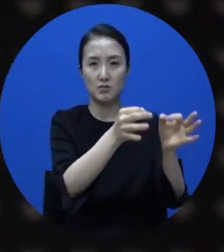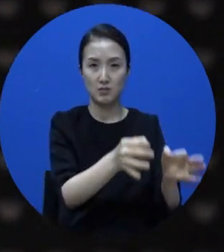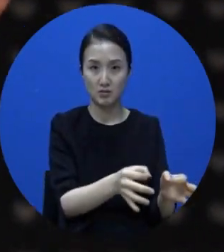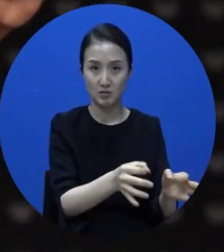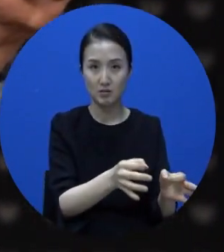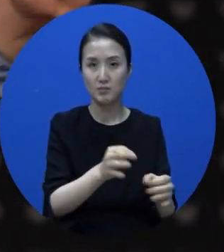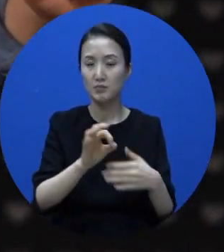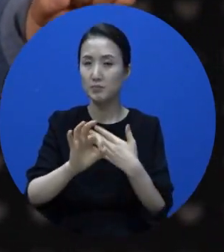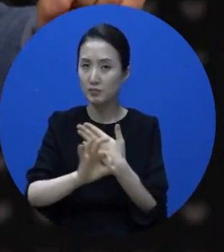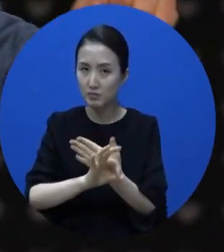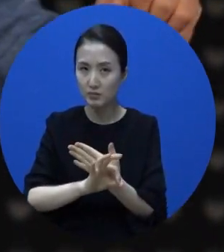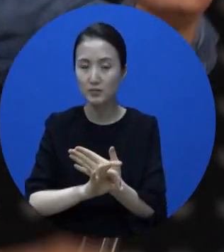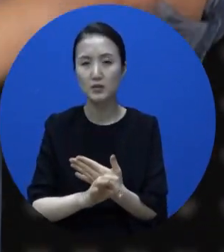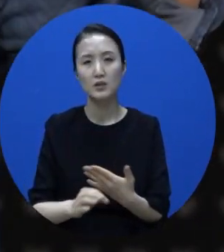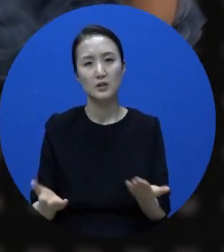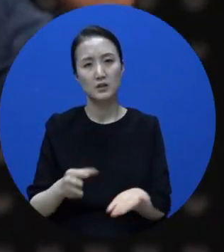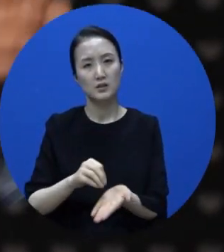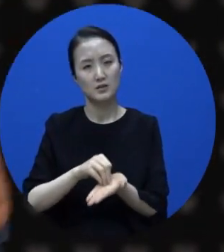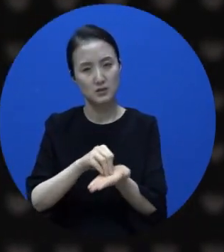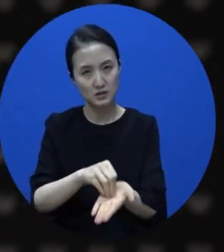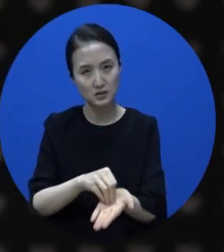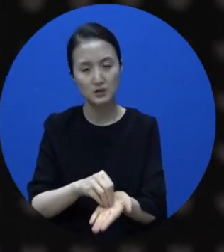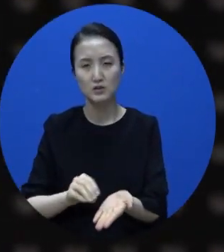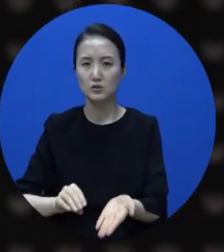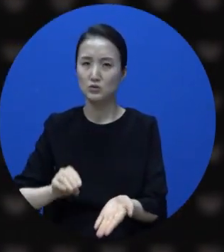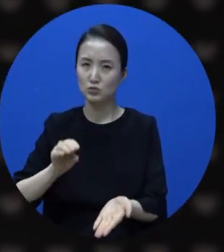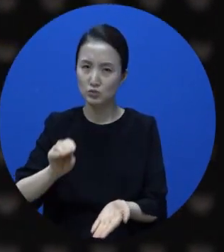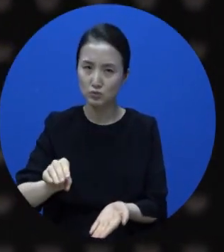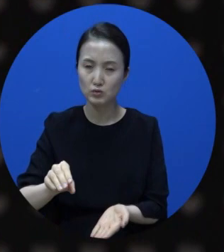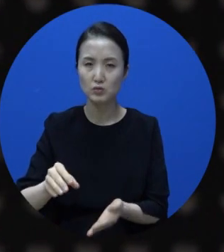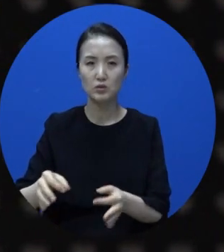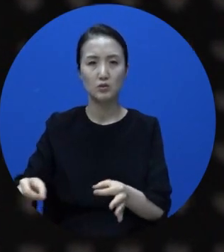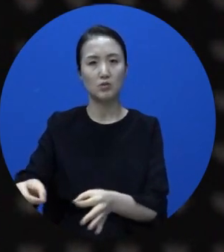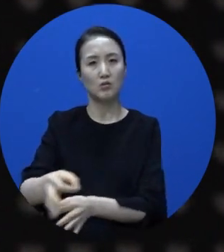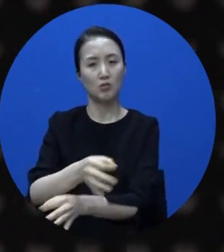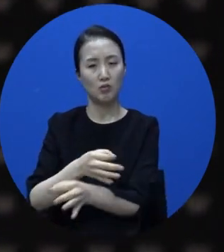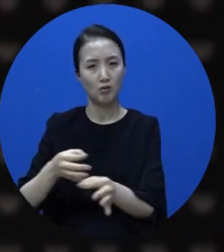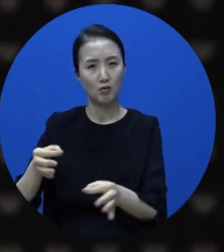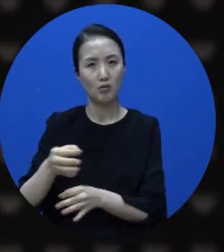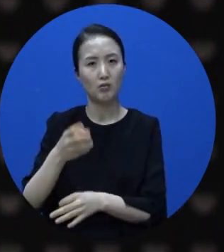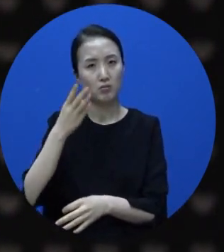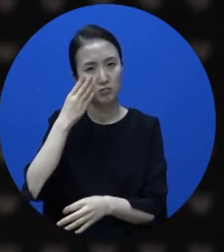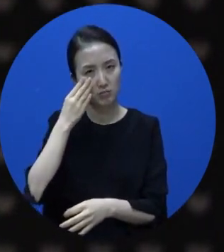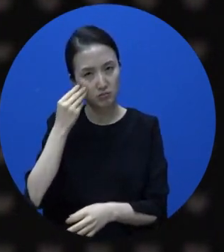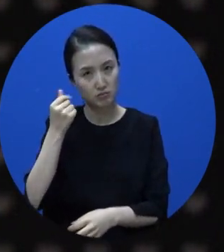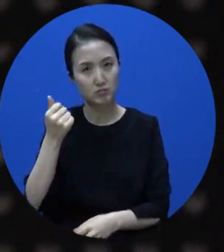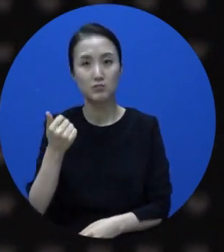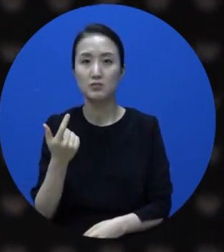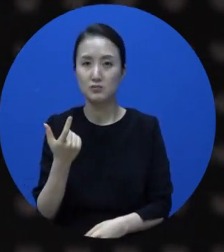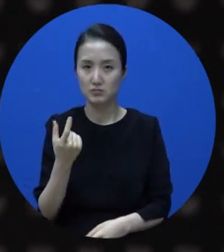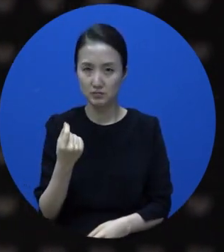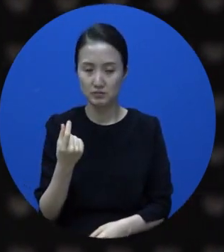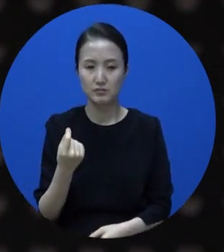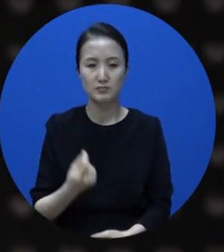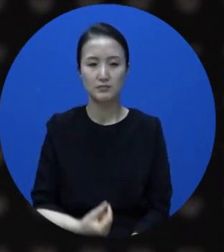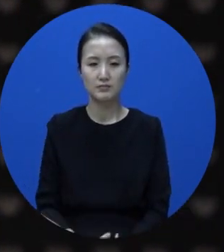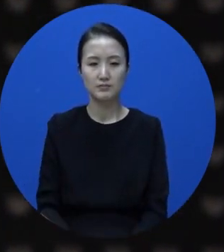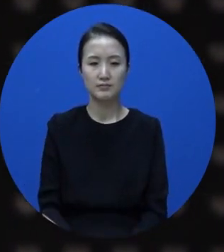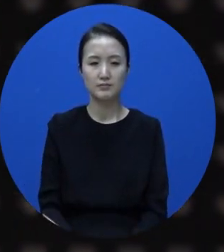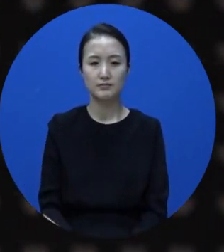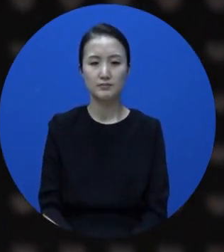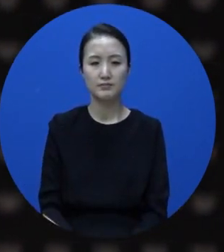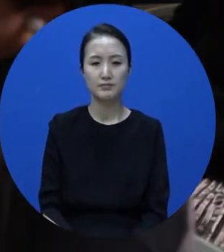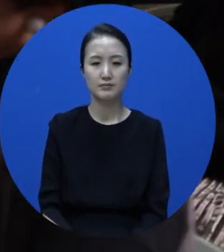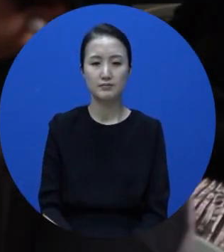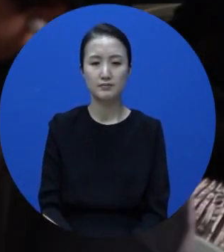소비 그리고 다시 투자 경제가 선 순환되는 경제의 선순환 구조